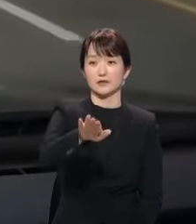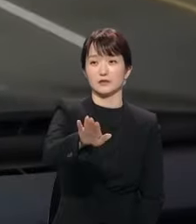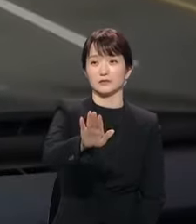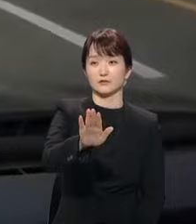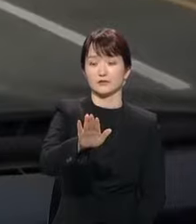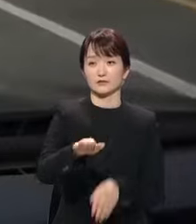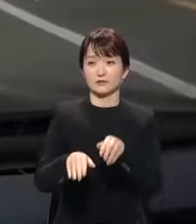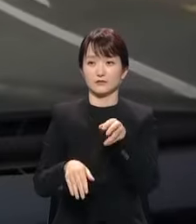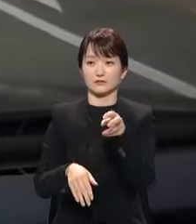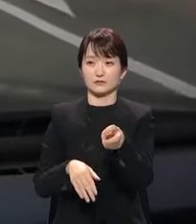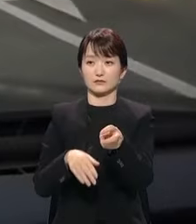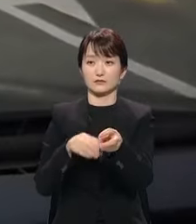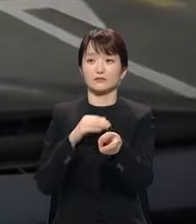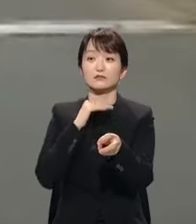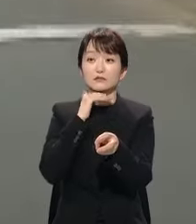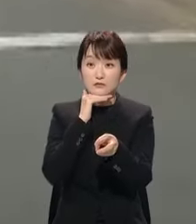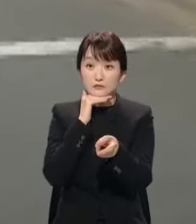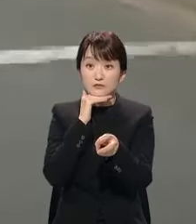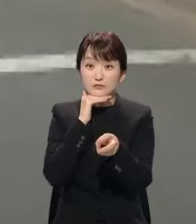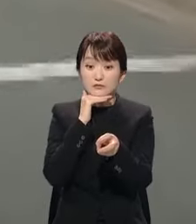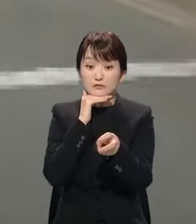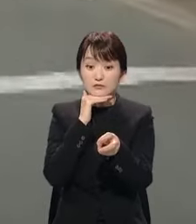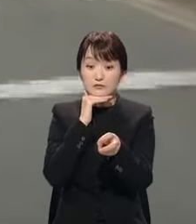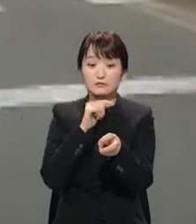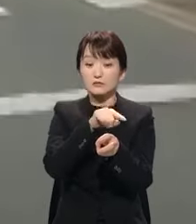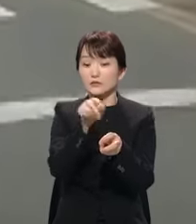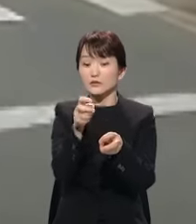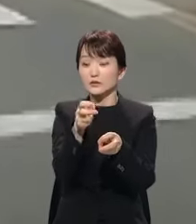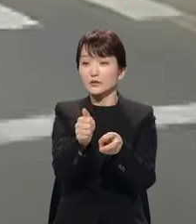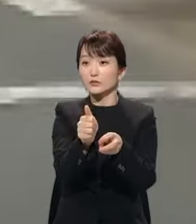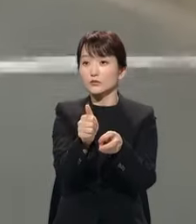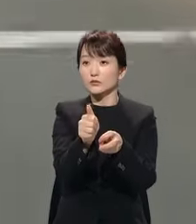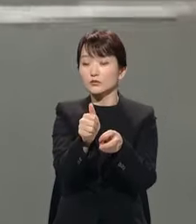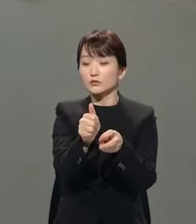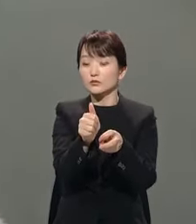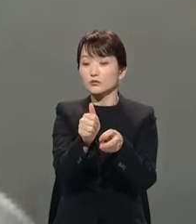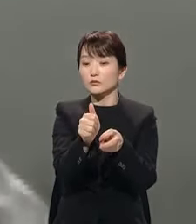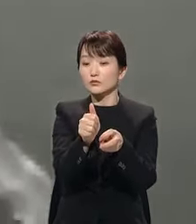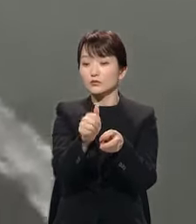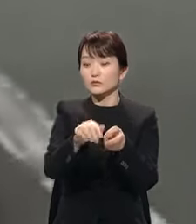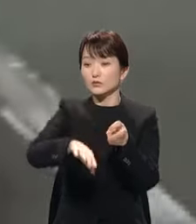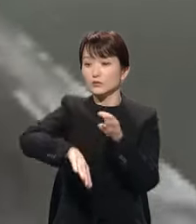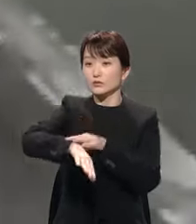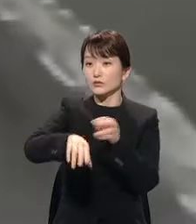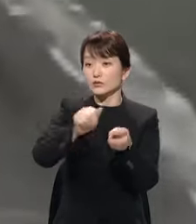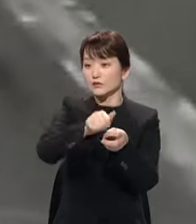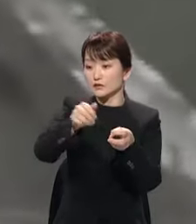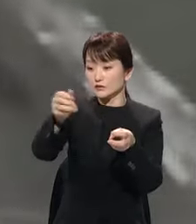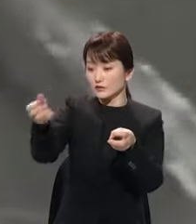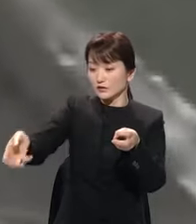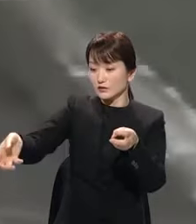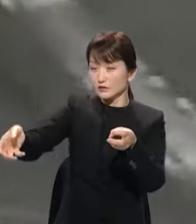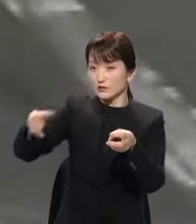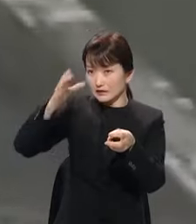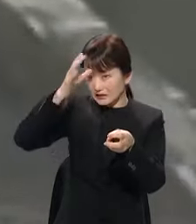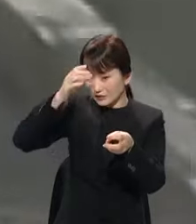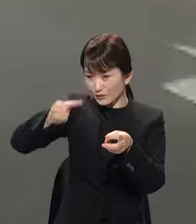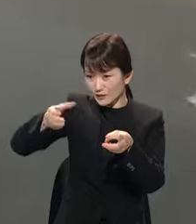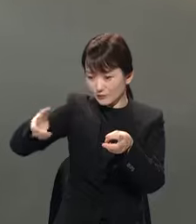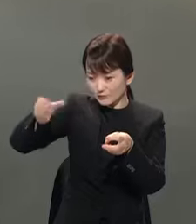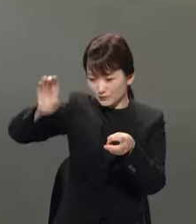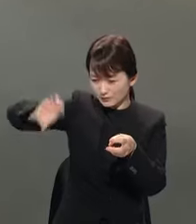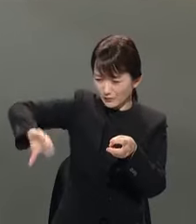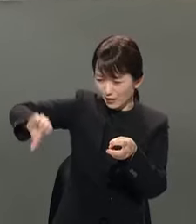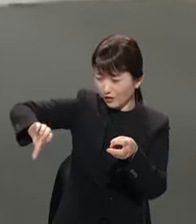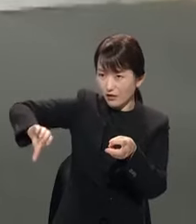신호 대기 중인데요. 조수석, 자, 뭐가, 손이 딱 나오더니 세상에 컵라면 국물을 저렇게 쏟아내고 말이죠. 내 차는